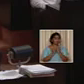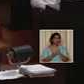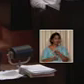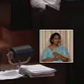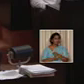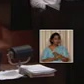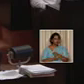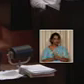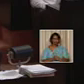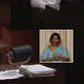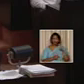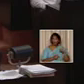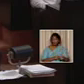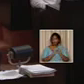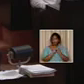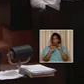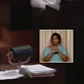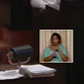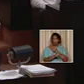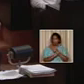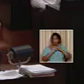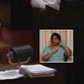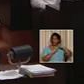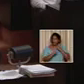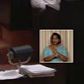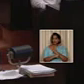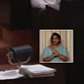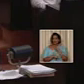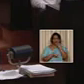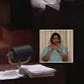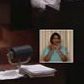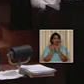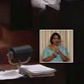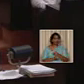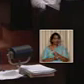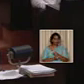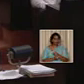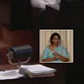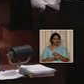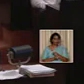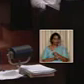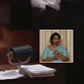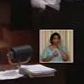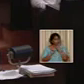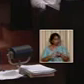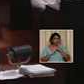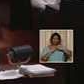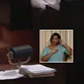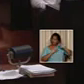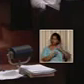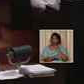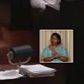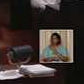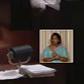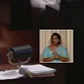කොපමණද? දැනට සේවයේ යෙදී සිටින විශ්වවිද්‍යාල ආචාර්යවරු සංඛ්‍යාව කොපමණද? ඒ අනුව විශ්වවිද්‍යාල